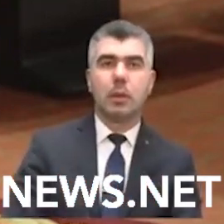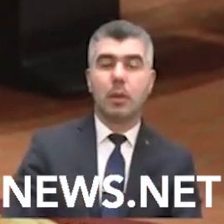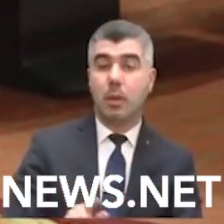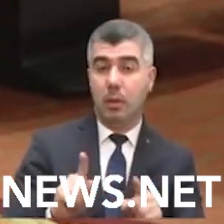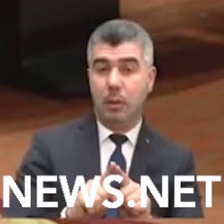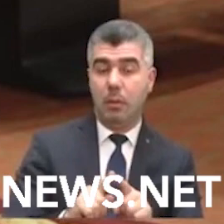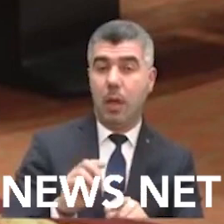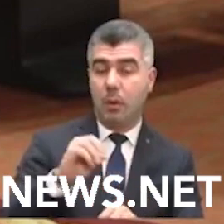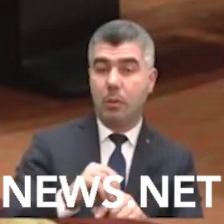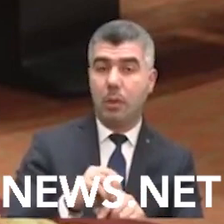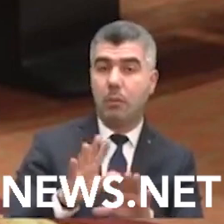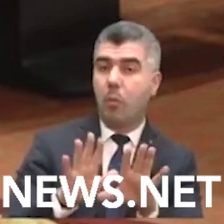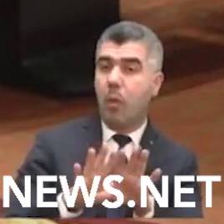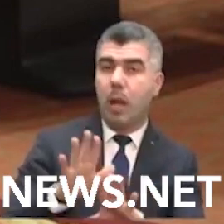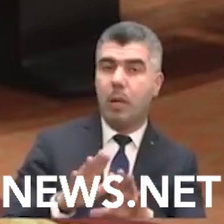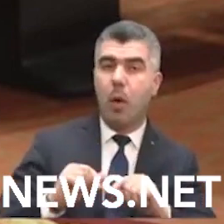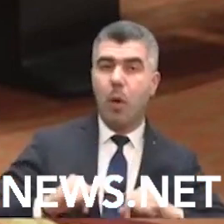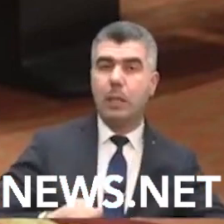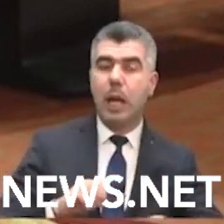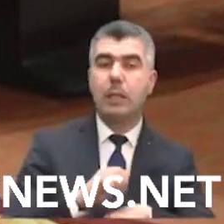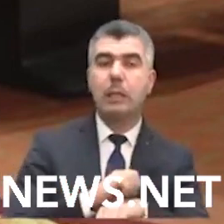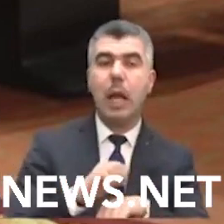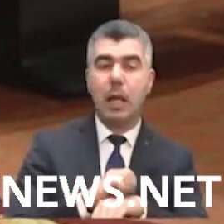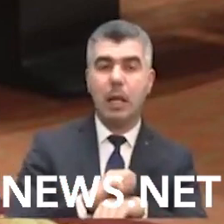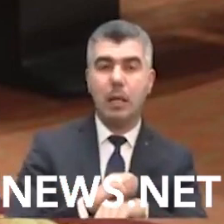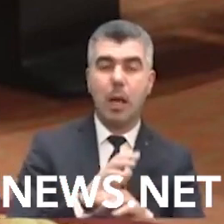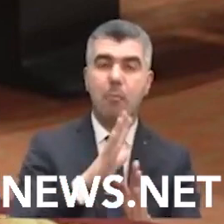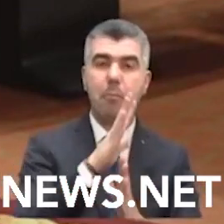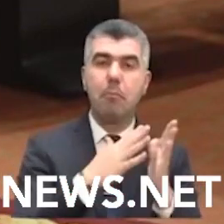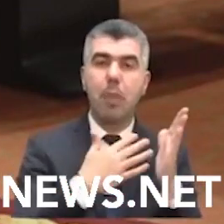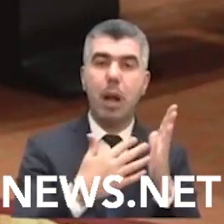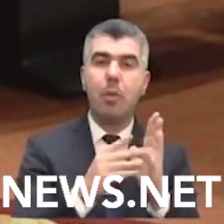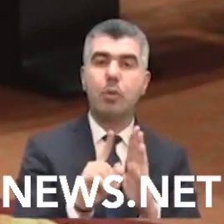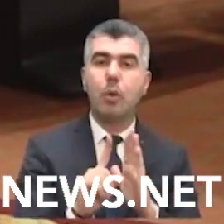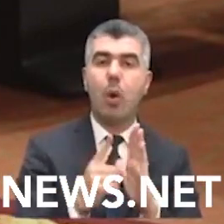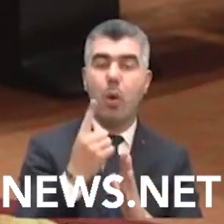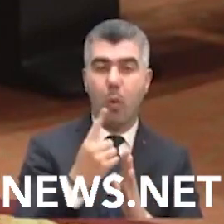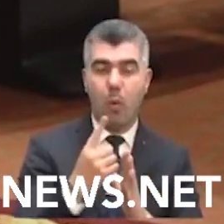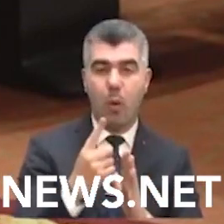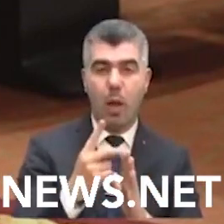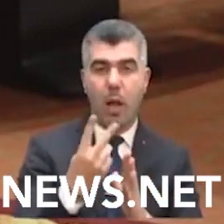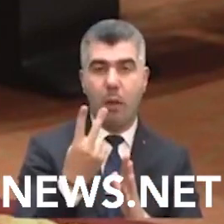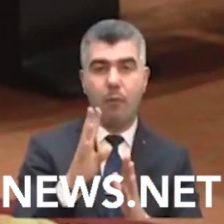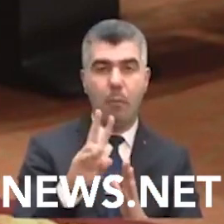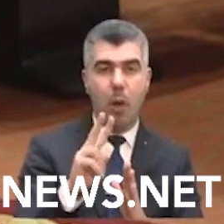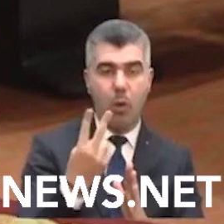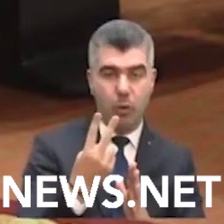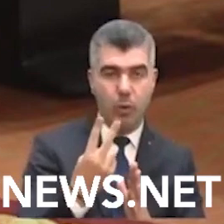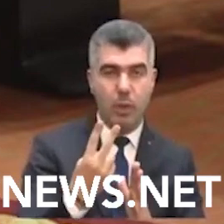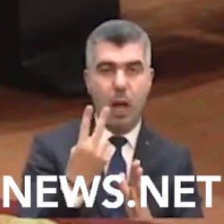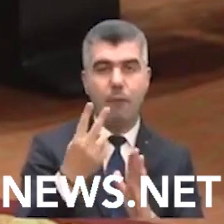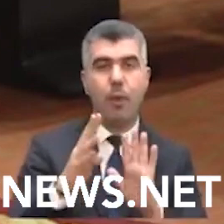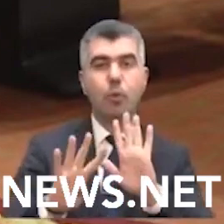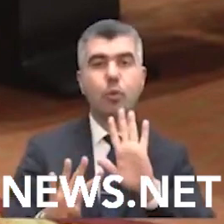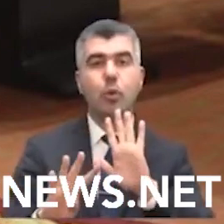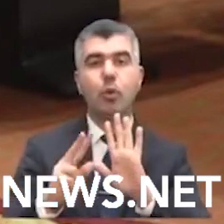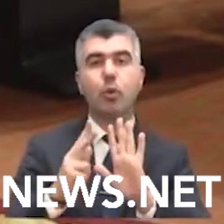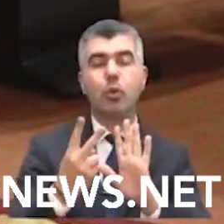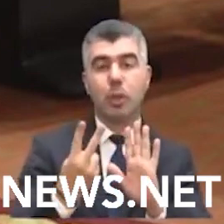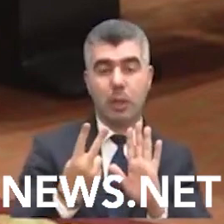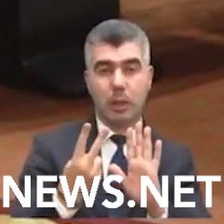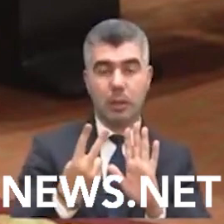ولذلك بادرت وزارة الداخلية إلى وضع برنامج أولي للفترة ما بين 24 و 29 يهم